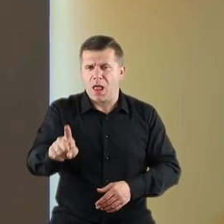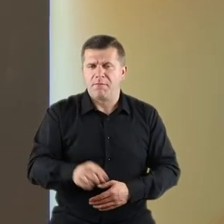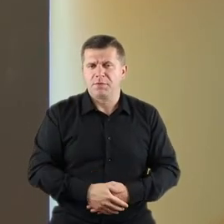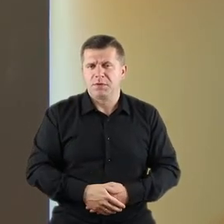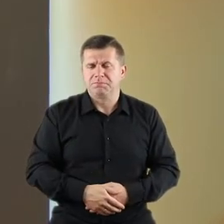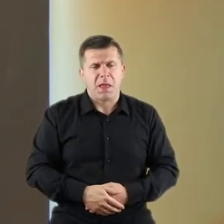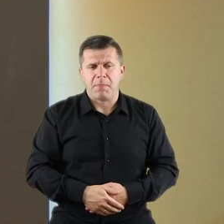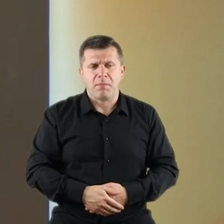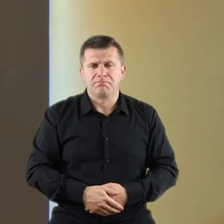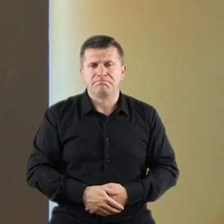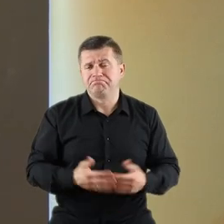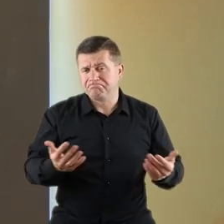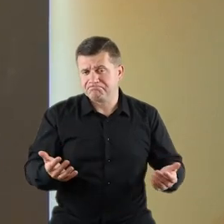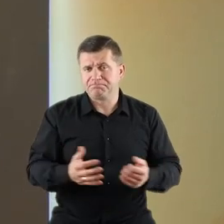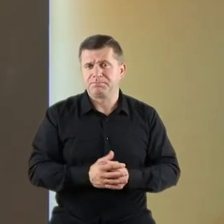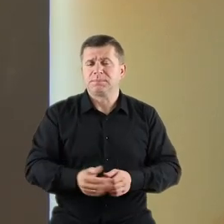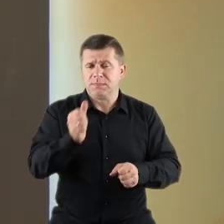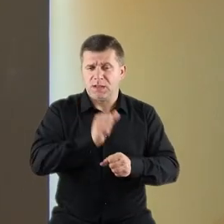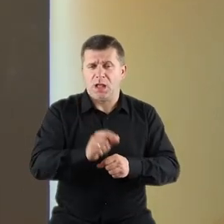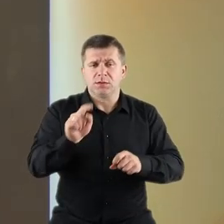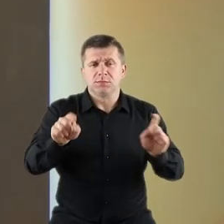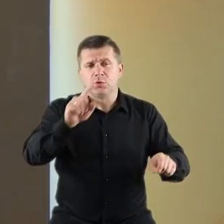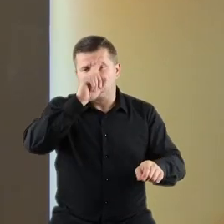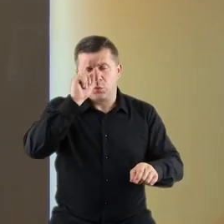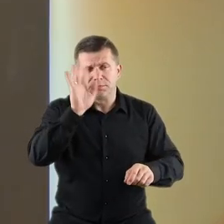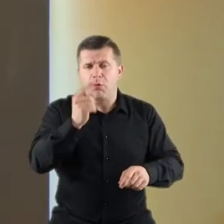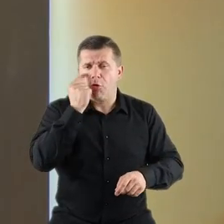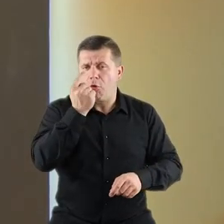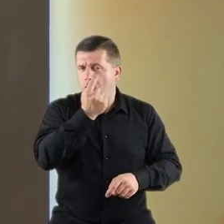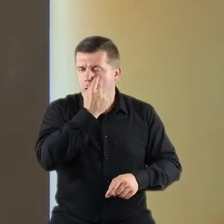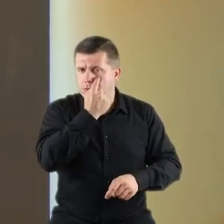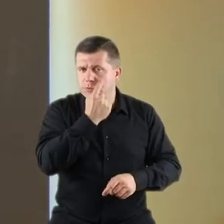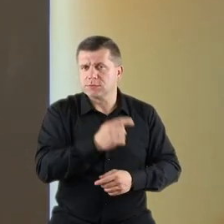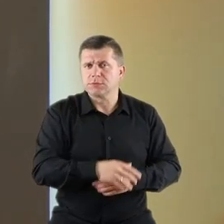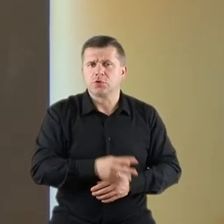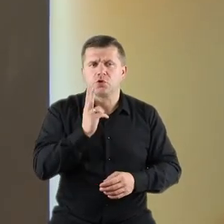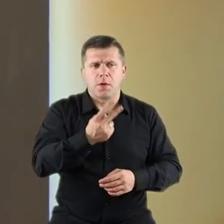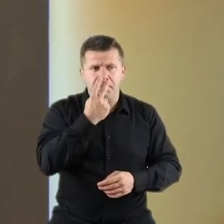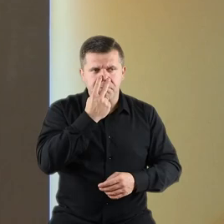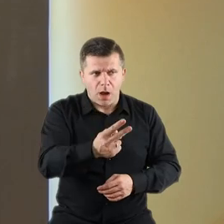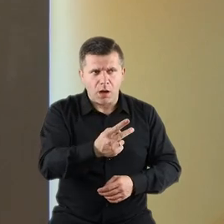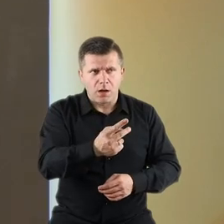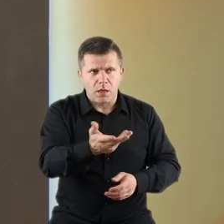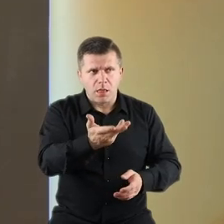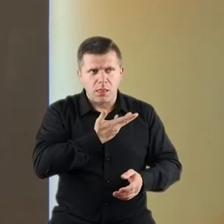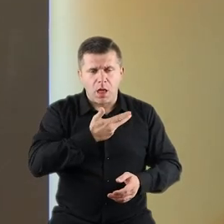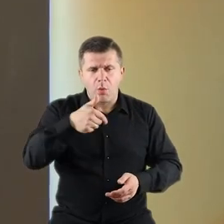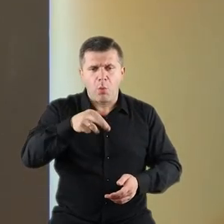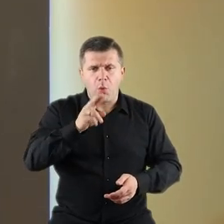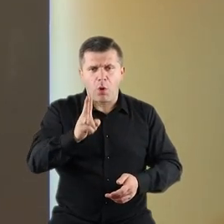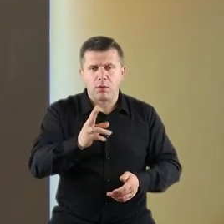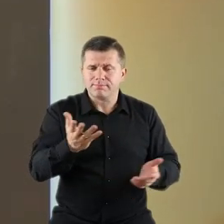a więc są ludzie o takich oczach jak ktoś się spojrzy koniec a więc